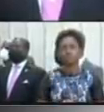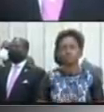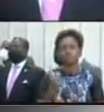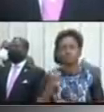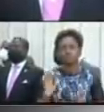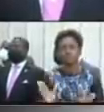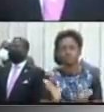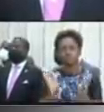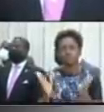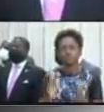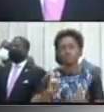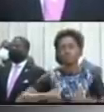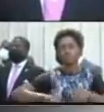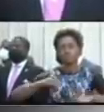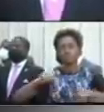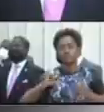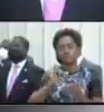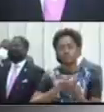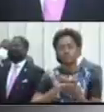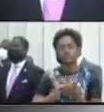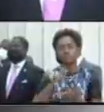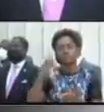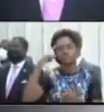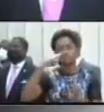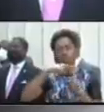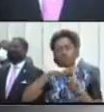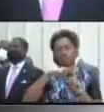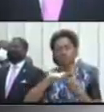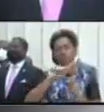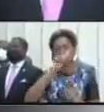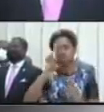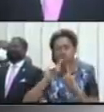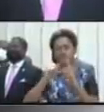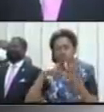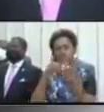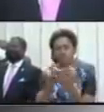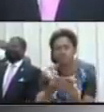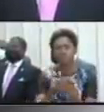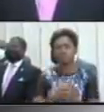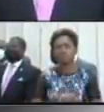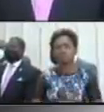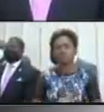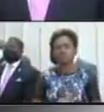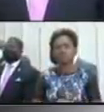motiver ce type d'action ça yo, dans le sens positif, leur